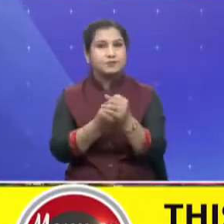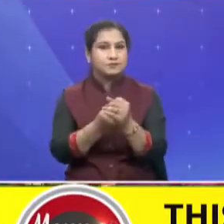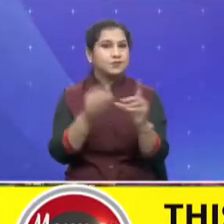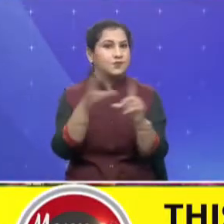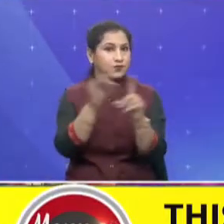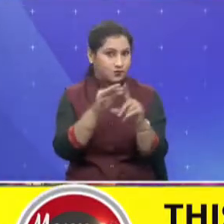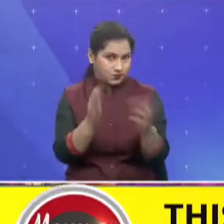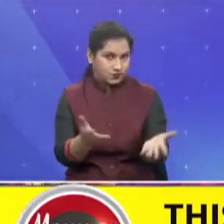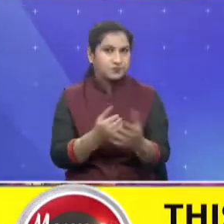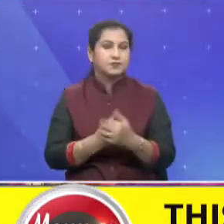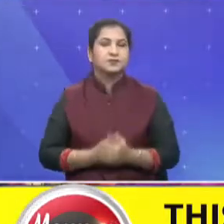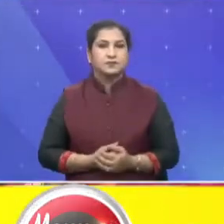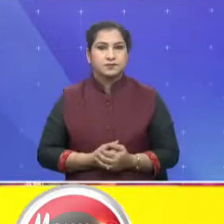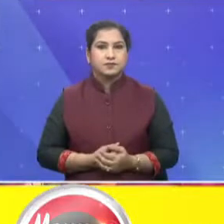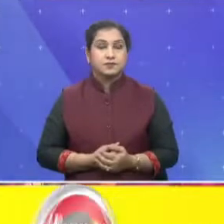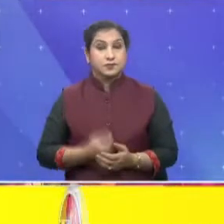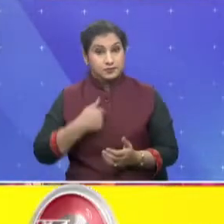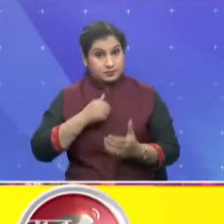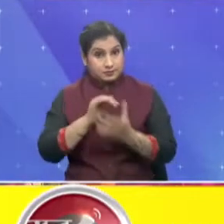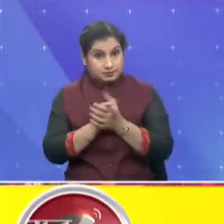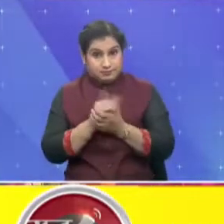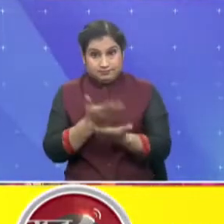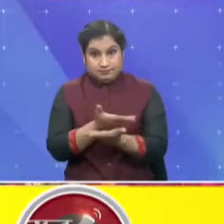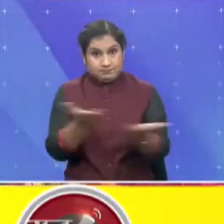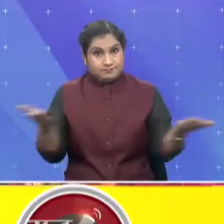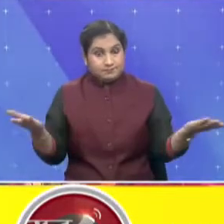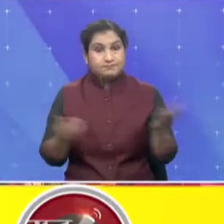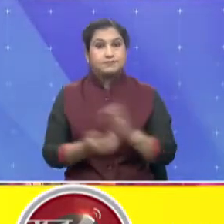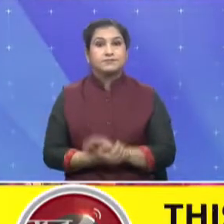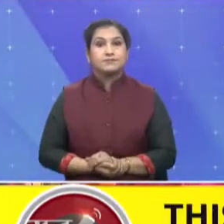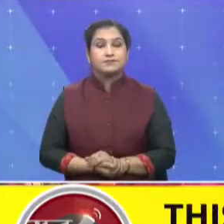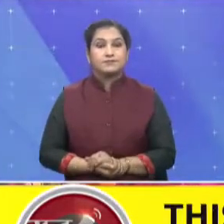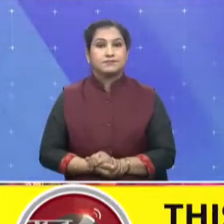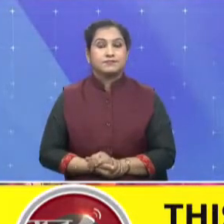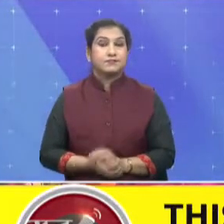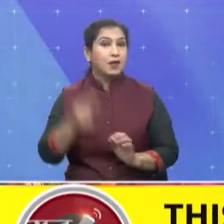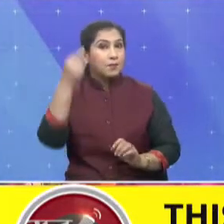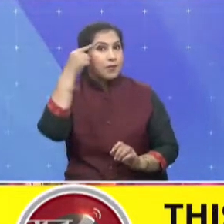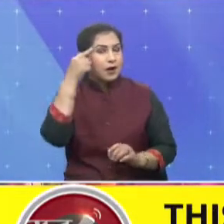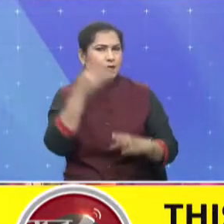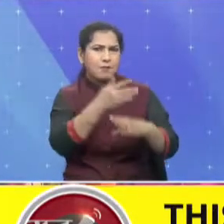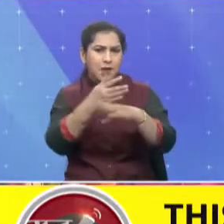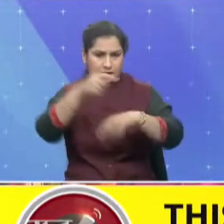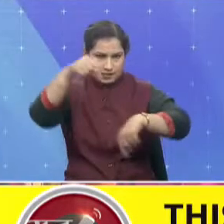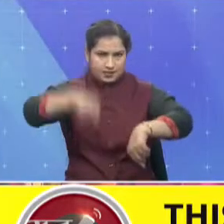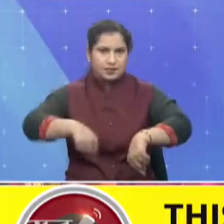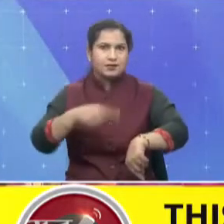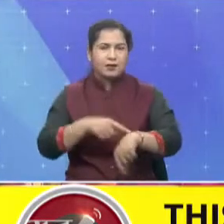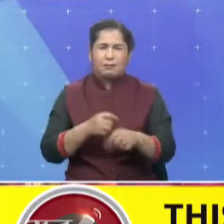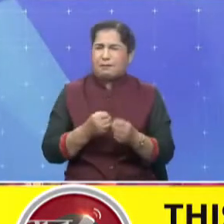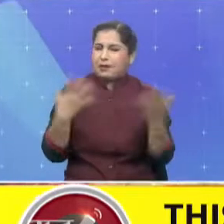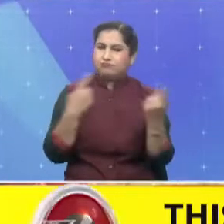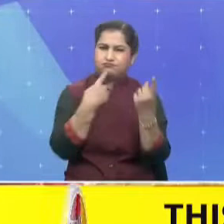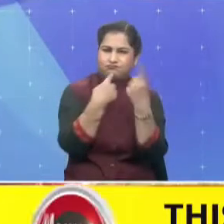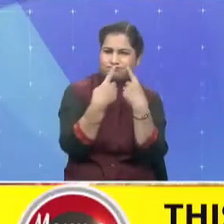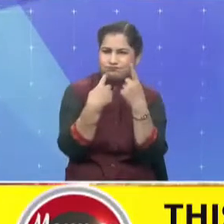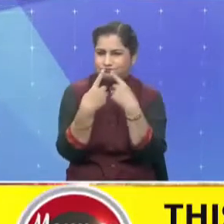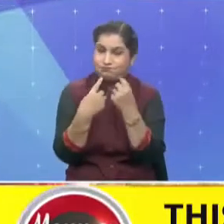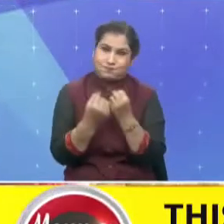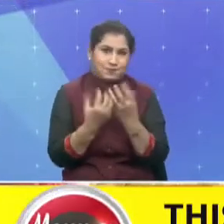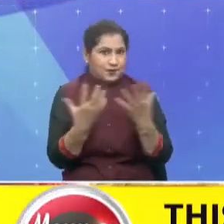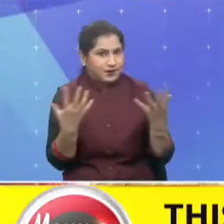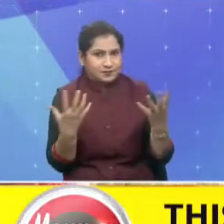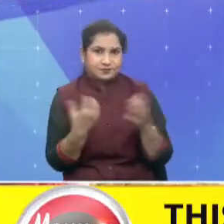रहे हैं। मेरे प्यारे देशवासियों, मन की बात में इस बार भी हमने ढेर सारे विषयों पर बात